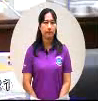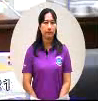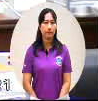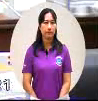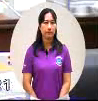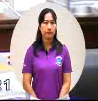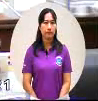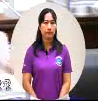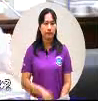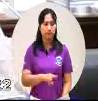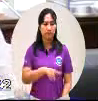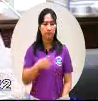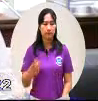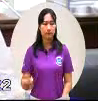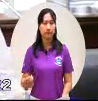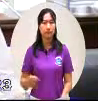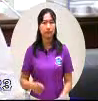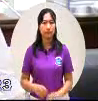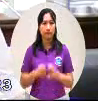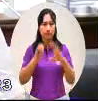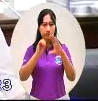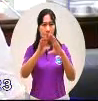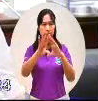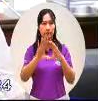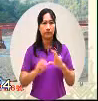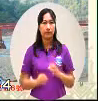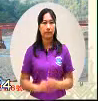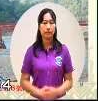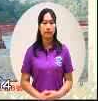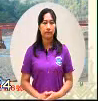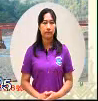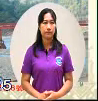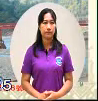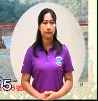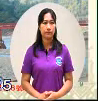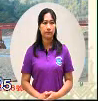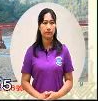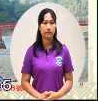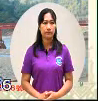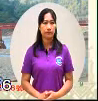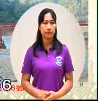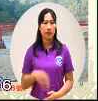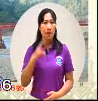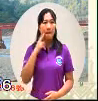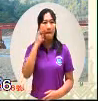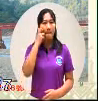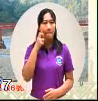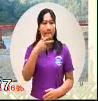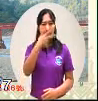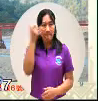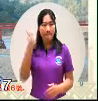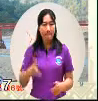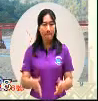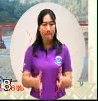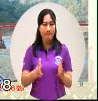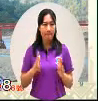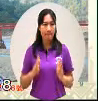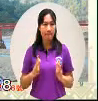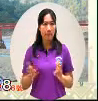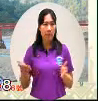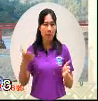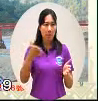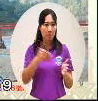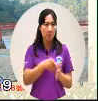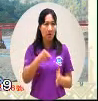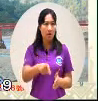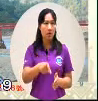好，下一个我们是看一下哈，你看看这个是钢便桥，这你看到这边就已经